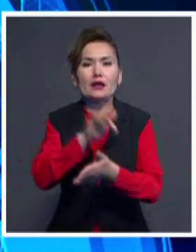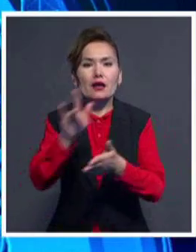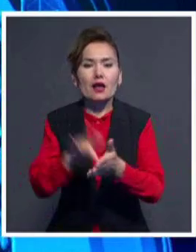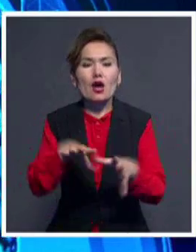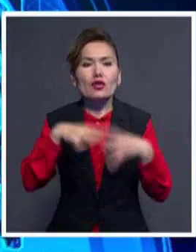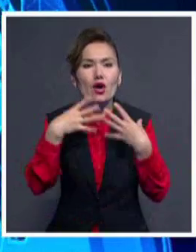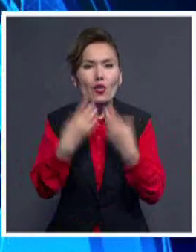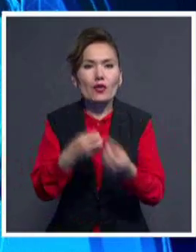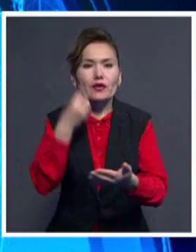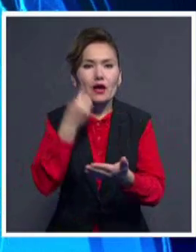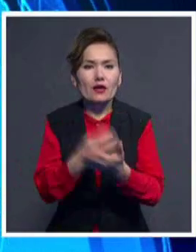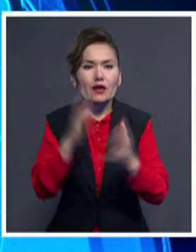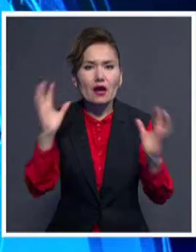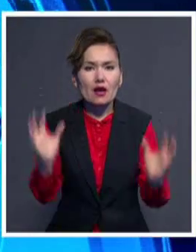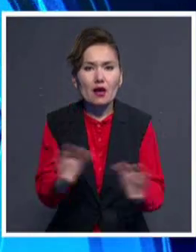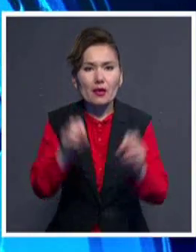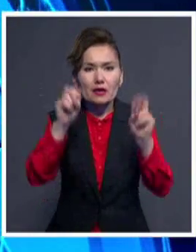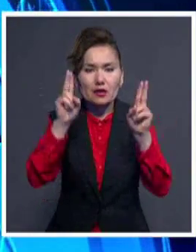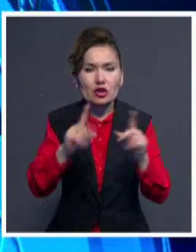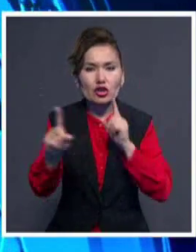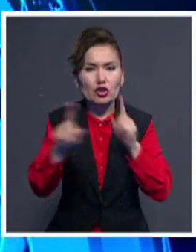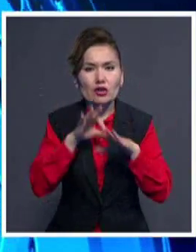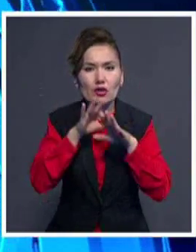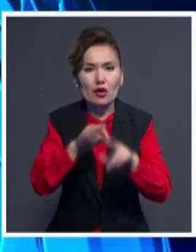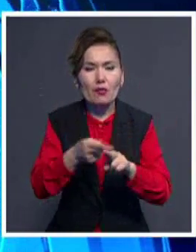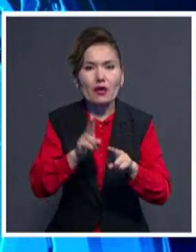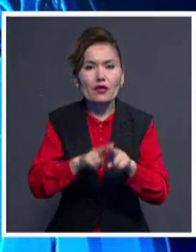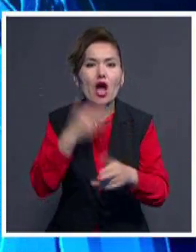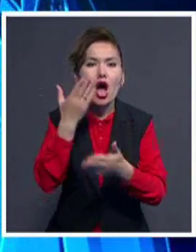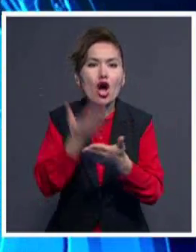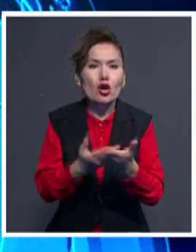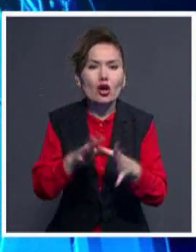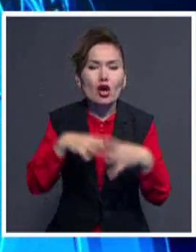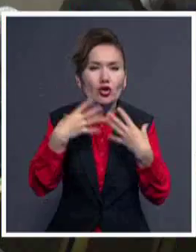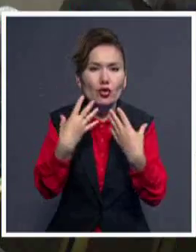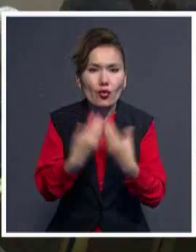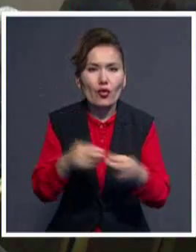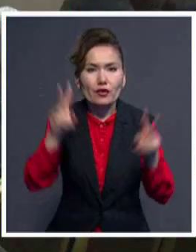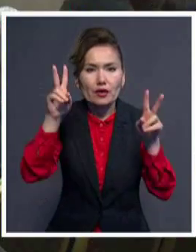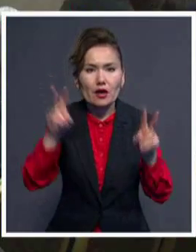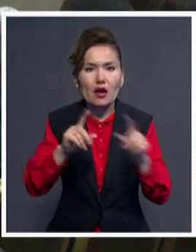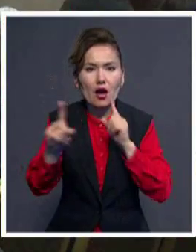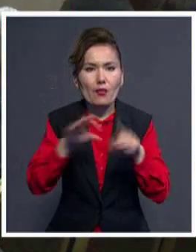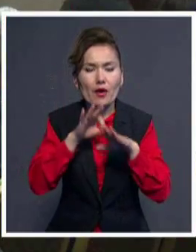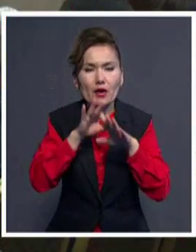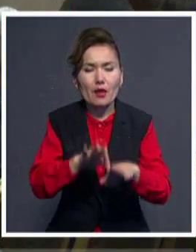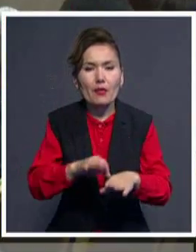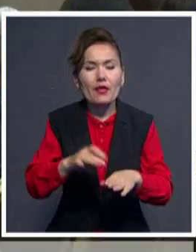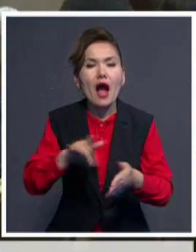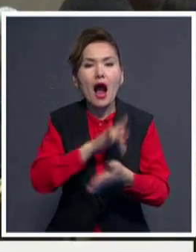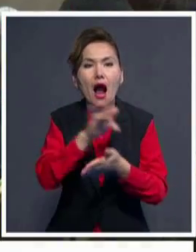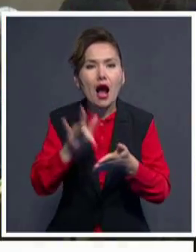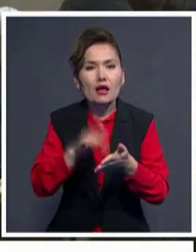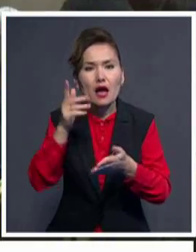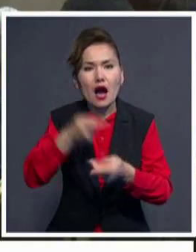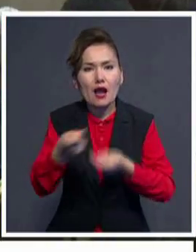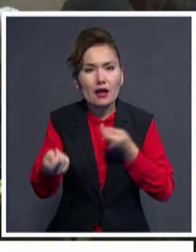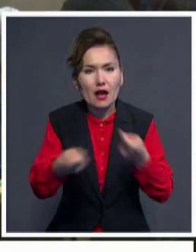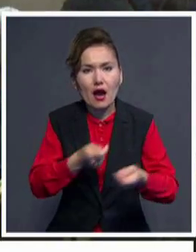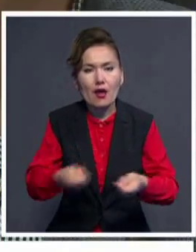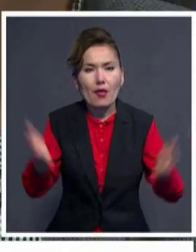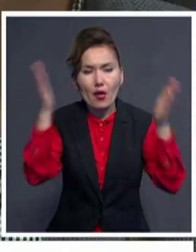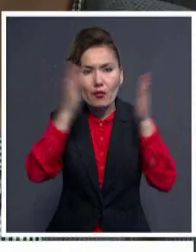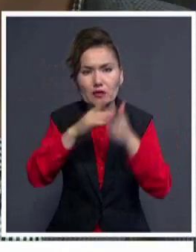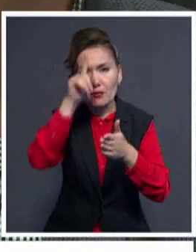Астанада отбасы құндылығын сақтауға арналған арнайы жиын өтті. Үлгілі отбасы қоғам тірегі атты кеңейтілген семинарды қала әкімшілігі мен діни басқарма